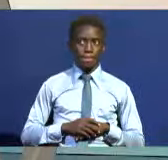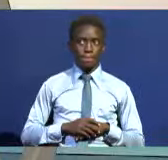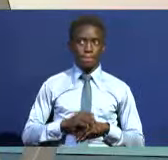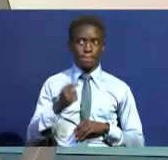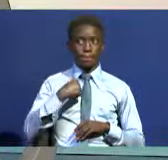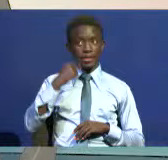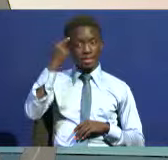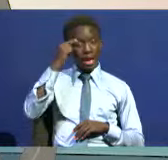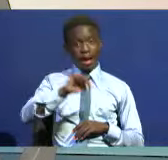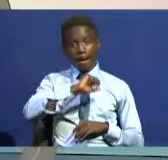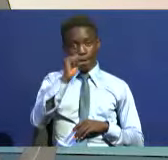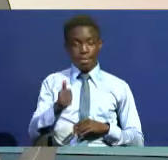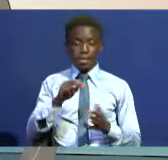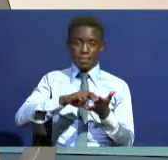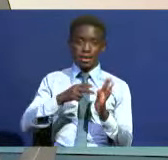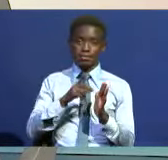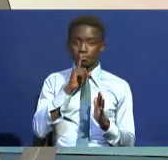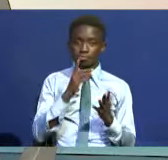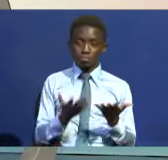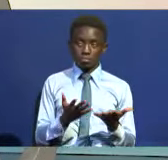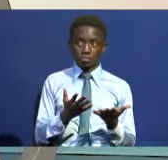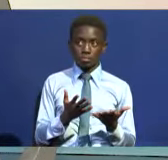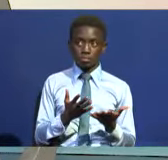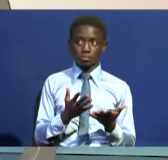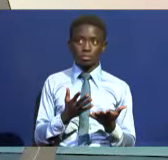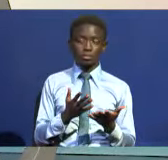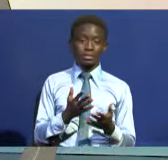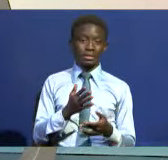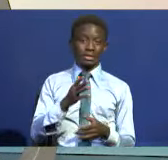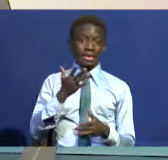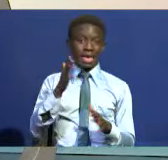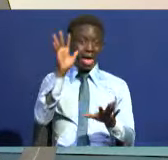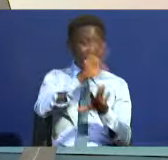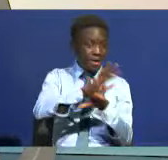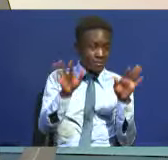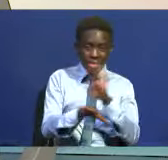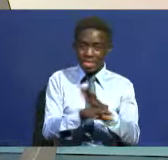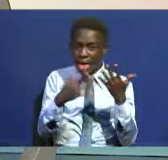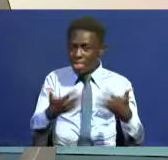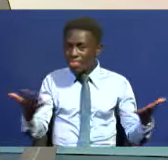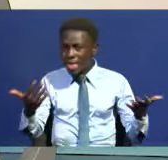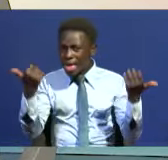maana nyingine ya methali hiyo pia ni hivyo kwamba riziki hutoka kwa Mwenyezi Mungu, ama kitu chochote kile ambacho unachokitaka.